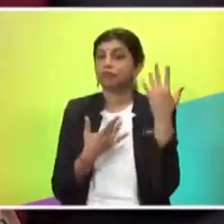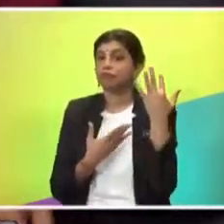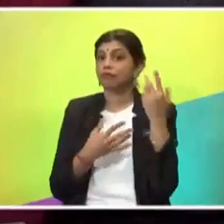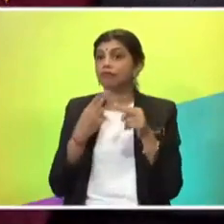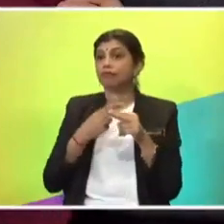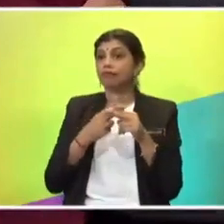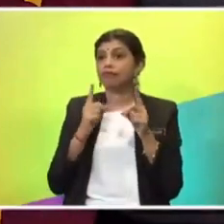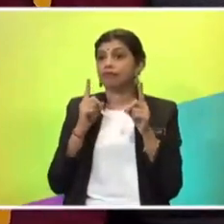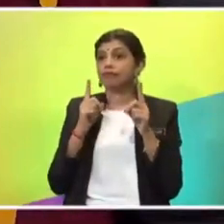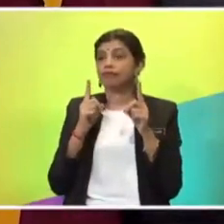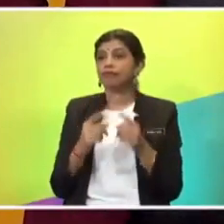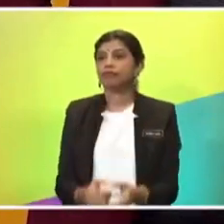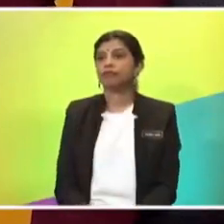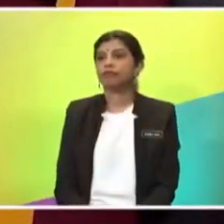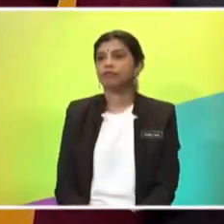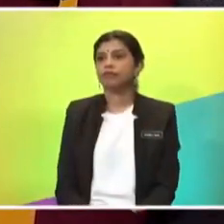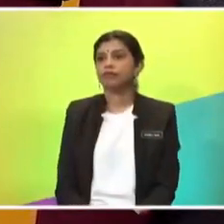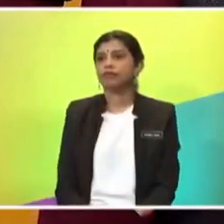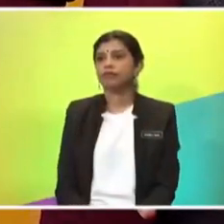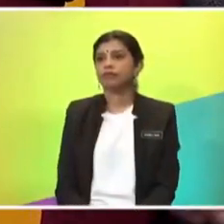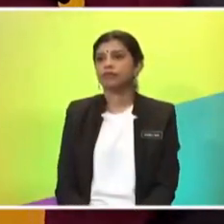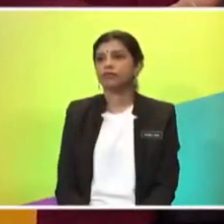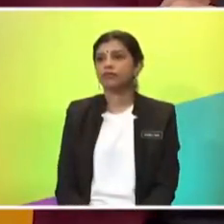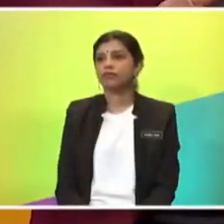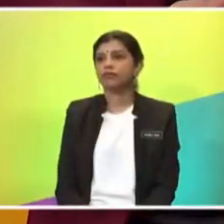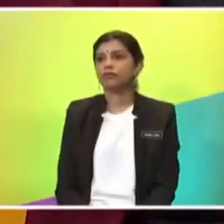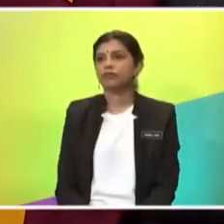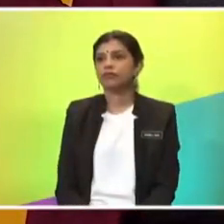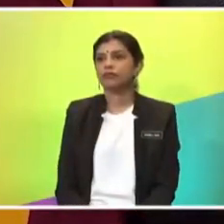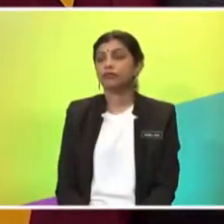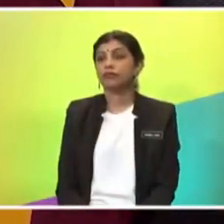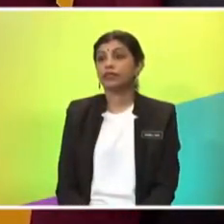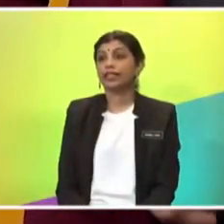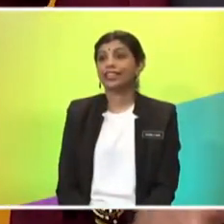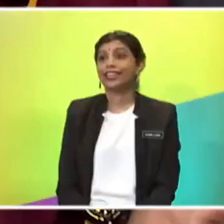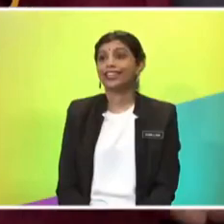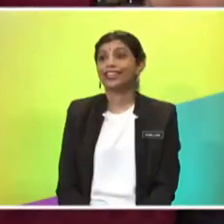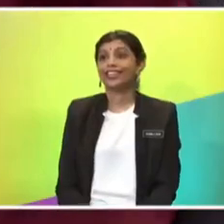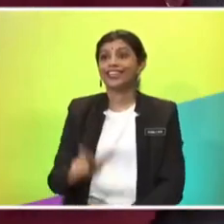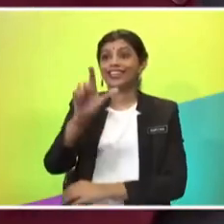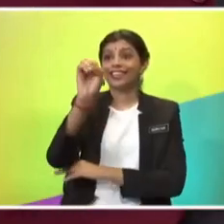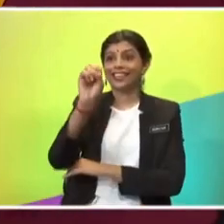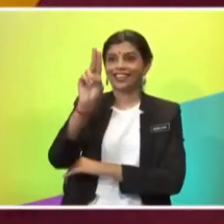Jeng. Tadi Iman dah teka betul nilai RM100. Wah, sipi-sipi.